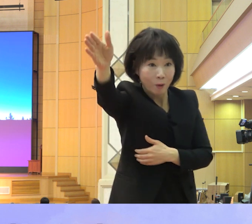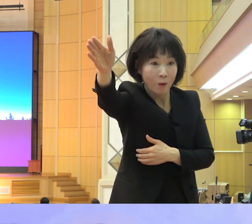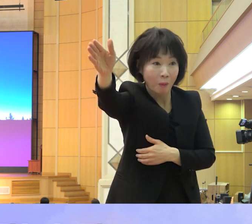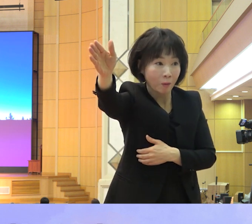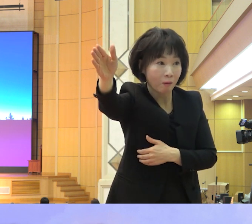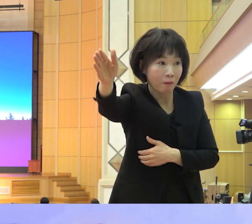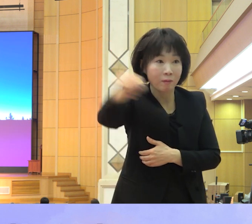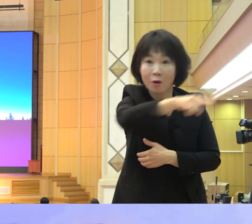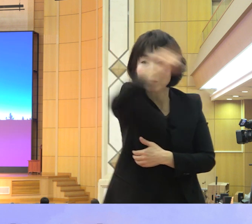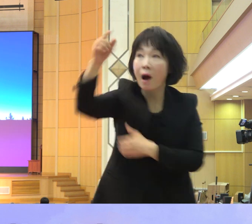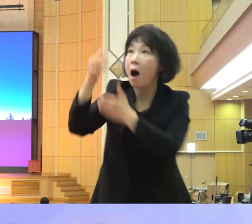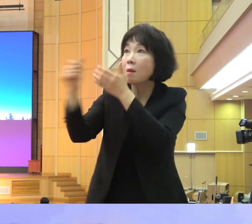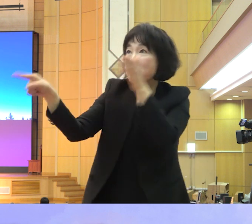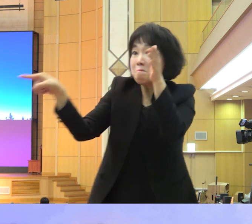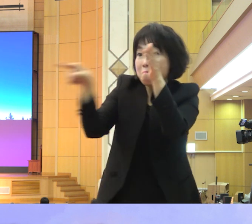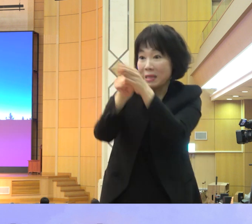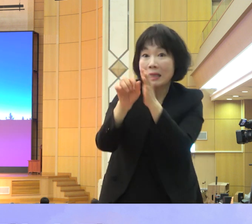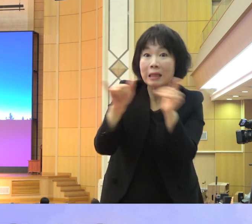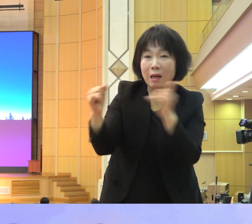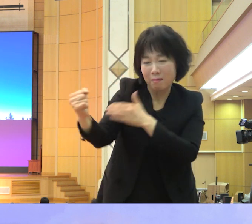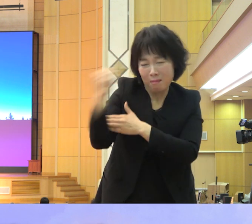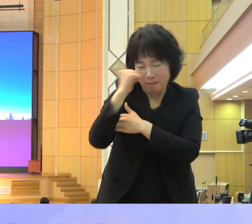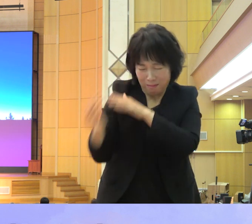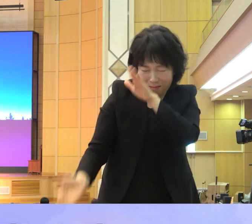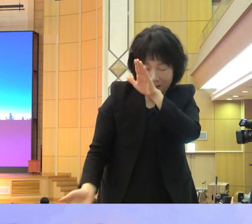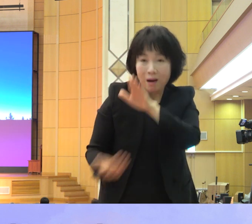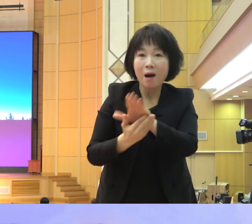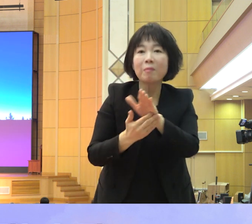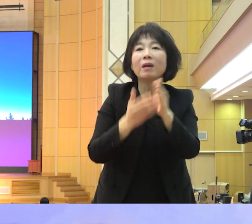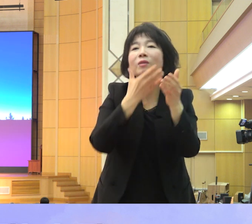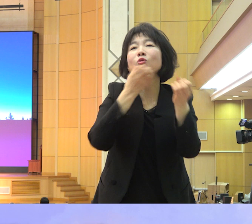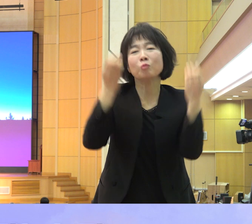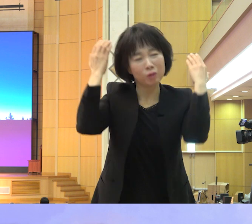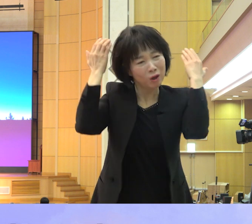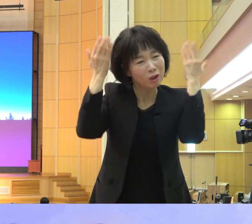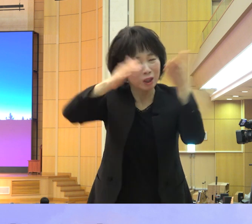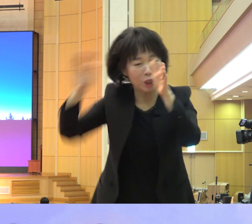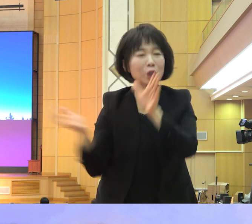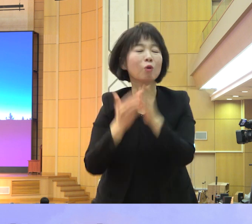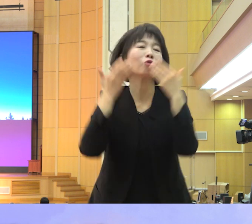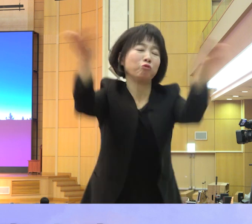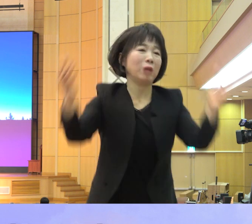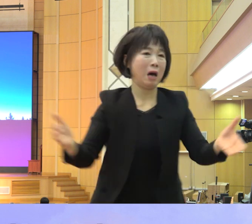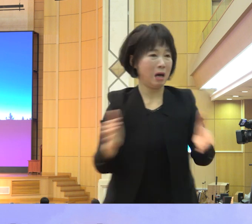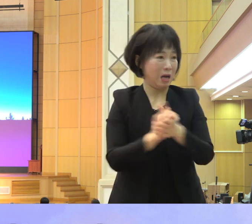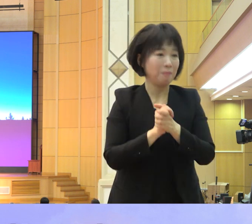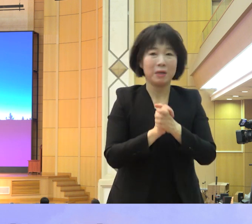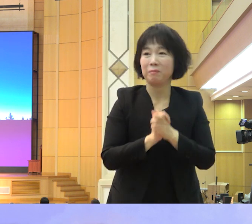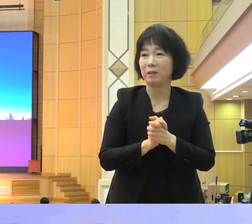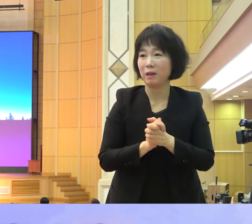없다. 이 말 내용을 간추려 말씀드리면